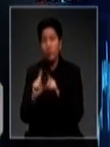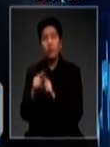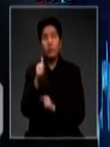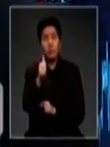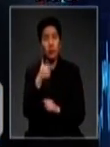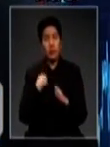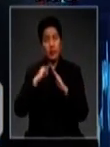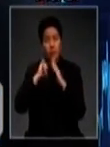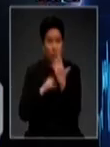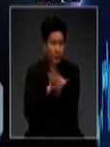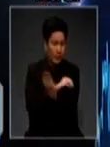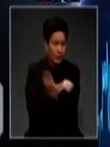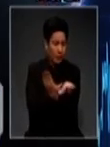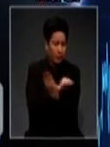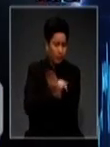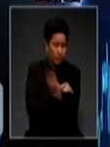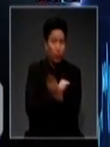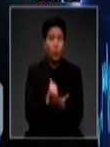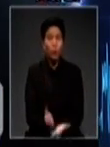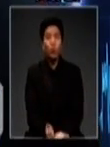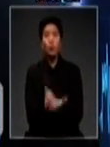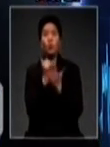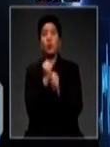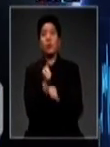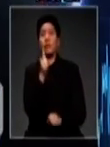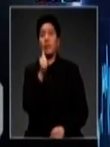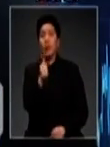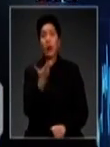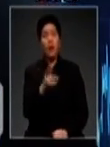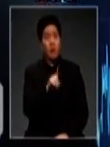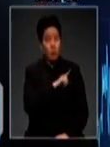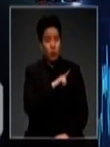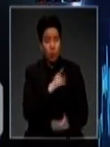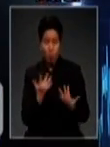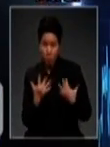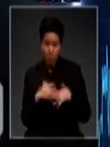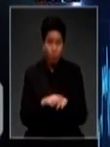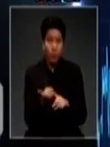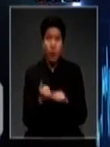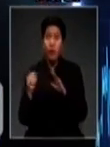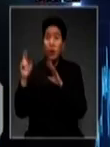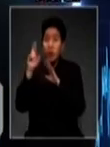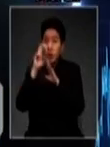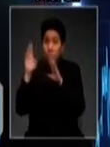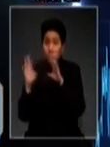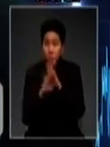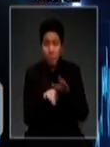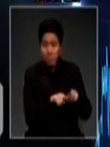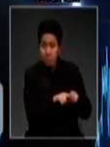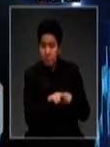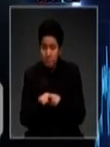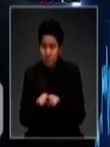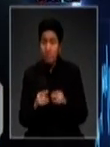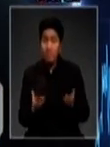ที่หลายจังหวัดใกล้เคียงจะทำงานร่วมกันนะครับจะรับผิดชอบร่วมกันจะใช้ระบบเดียวกัน